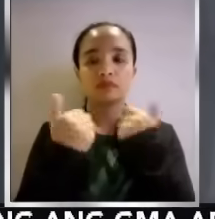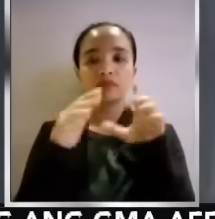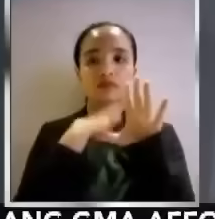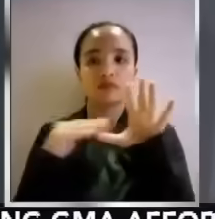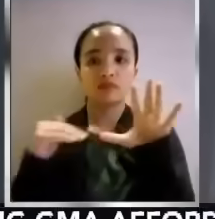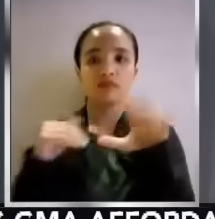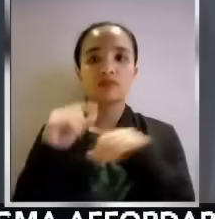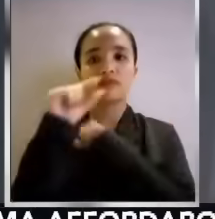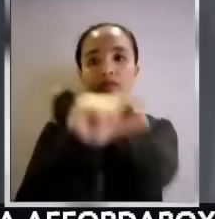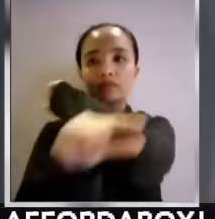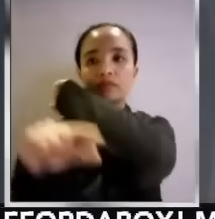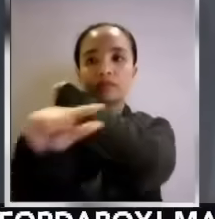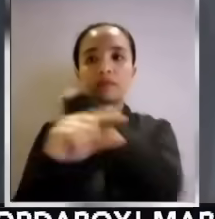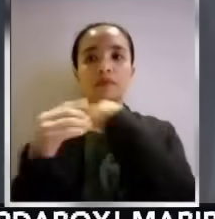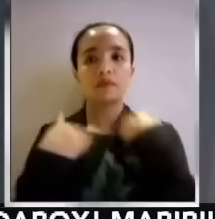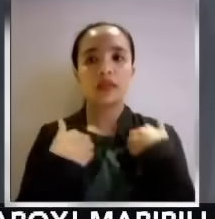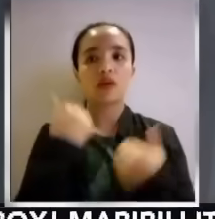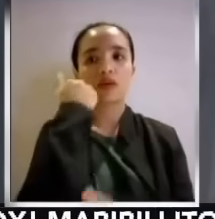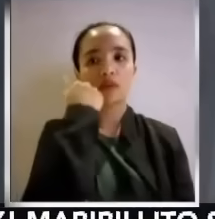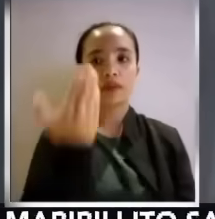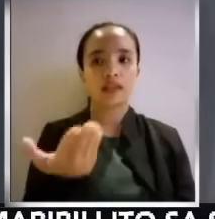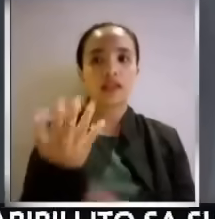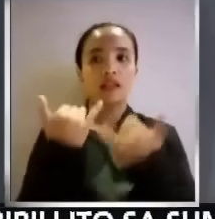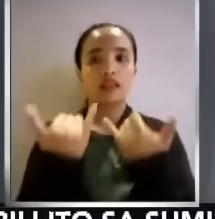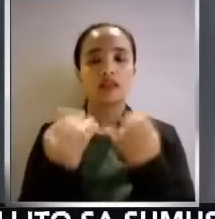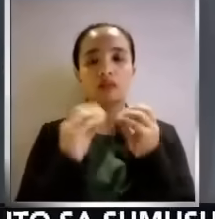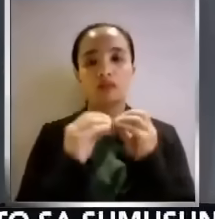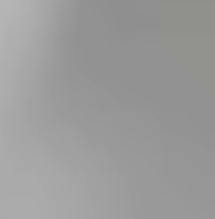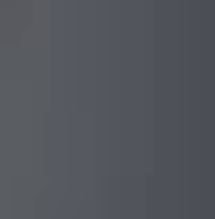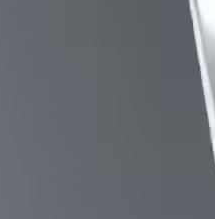nasawi. Paspasan natin ang iba pang mga balita.